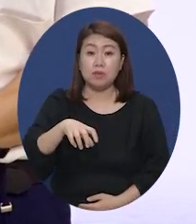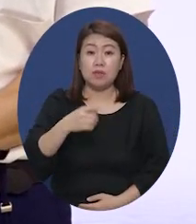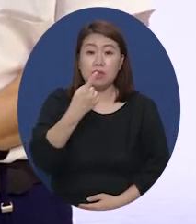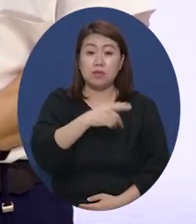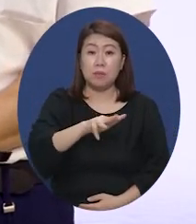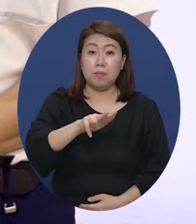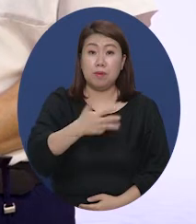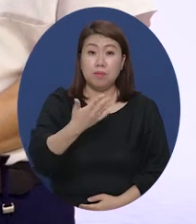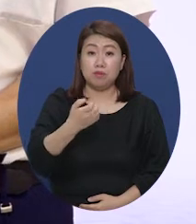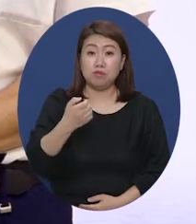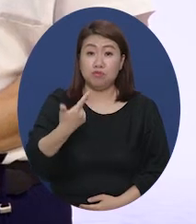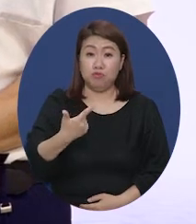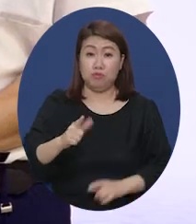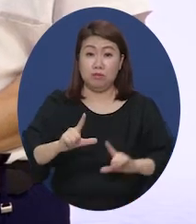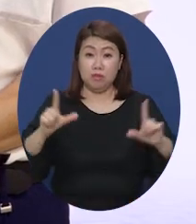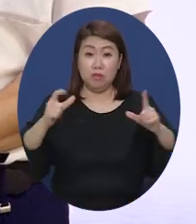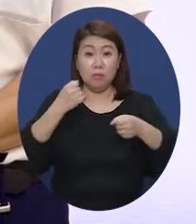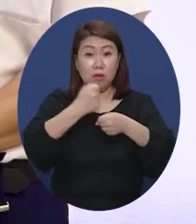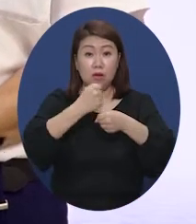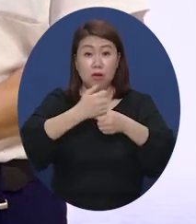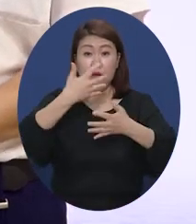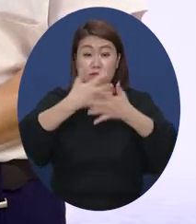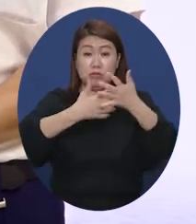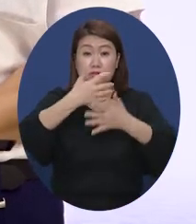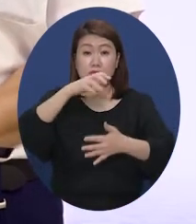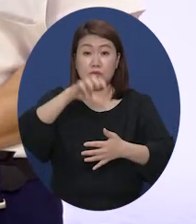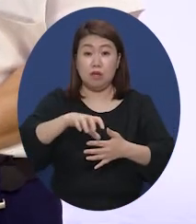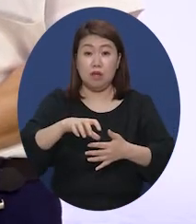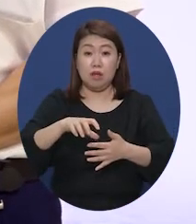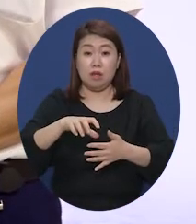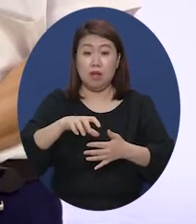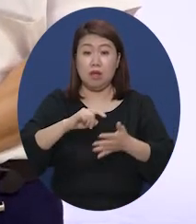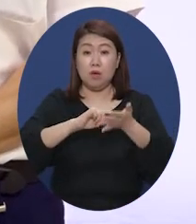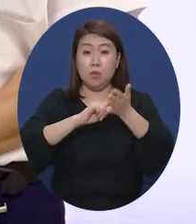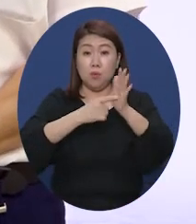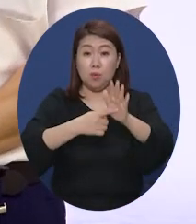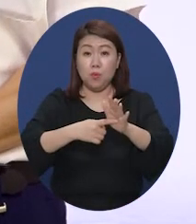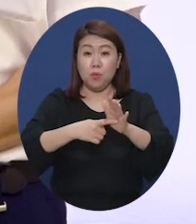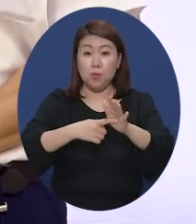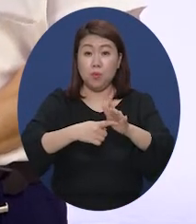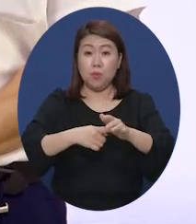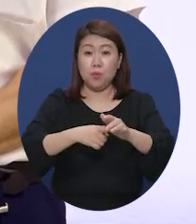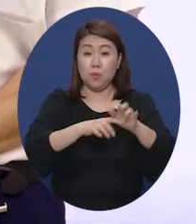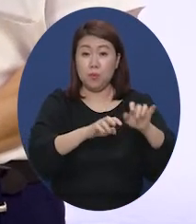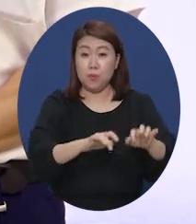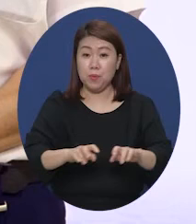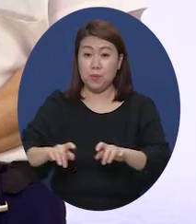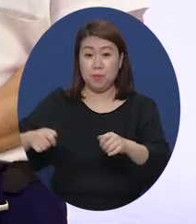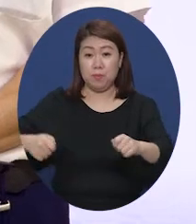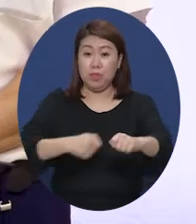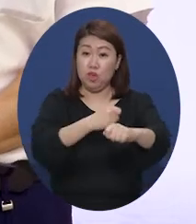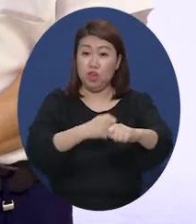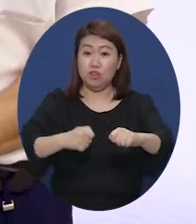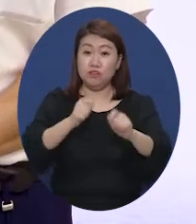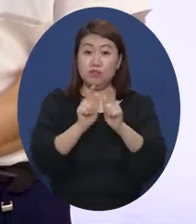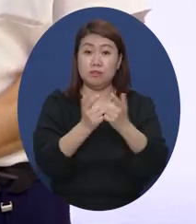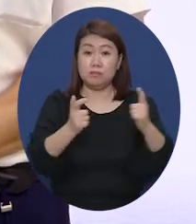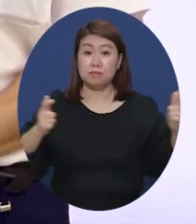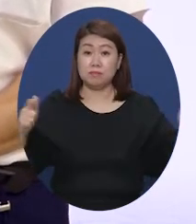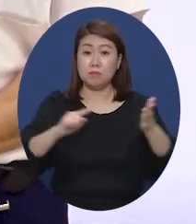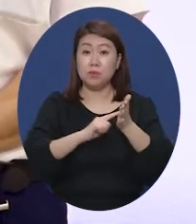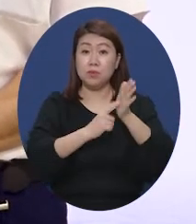1896년에 만들어진 이제 극장입니다. 오페라도 있고 연극도 열리고 뭐 연주회도 열리는 곳인데 제가